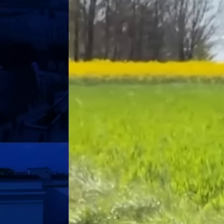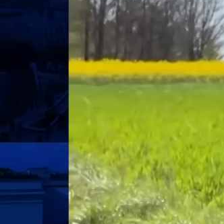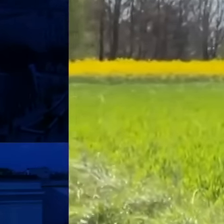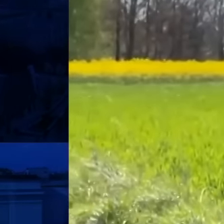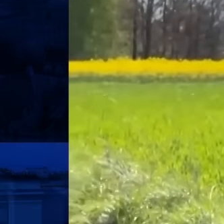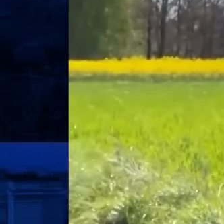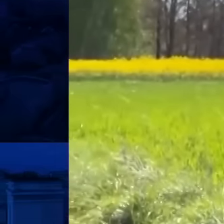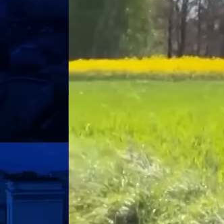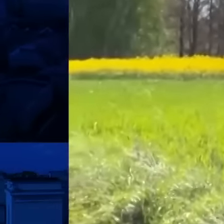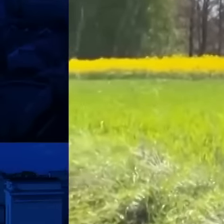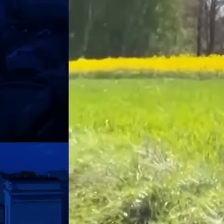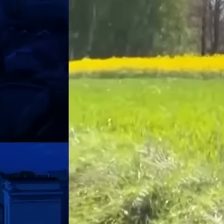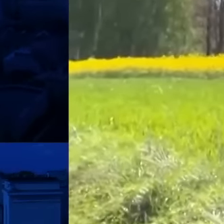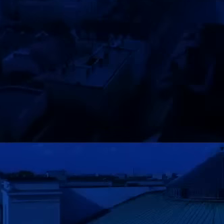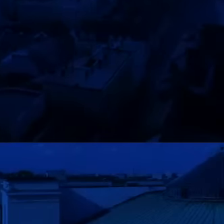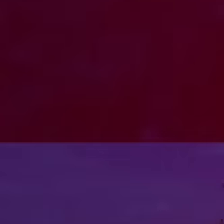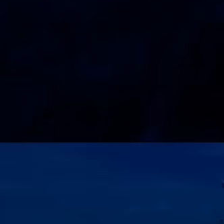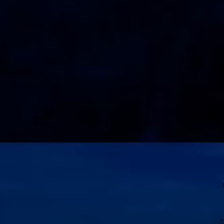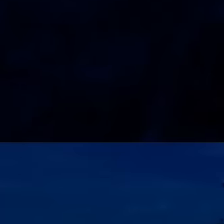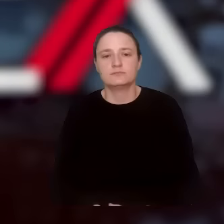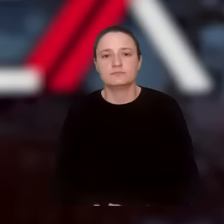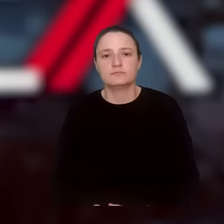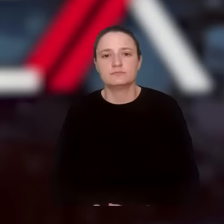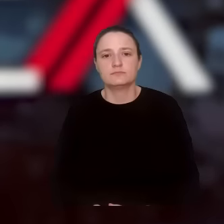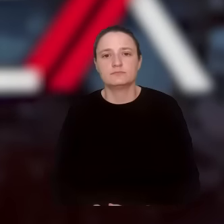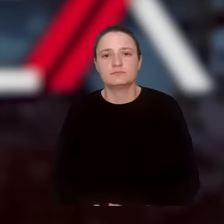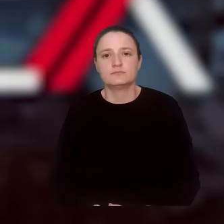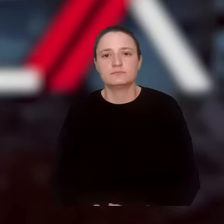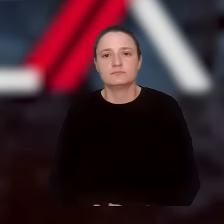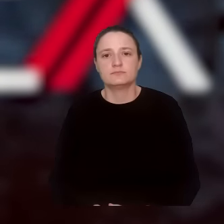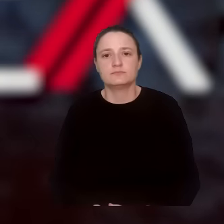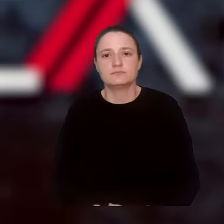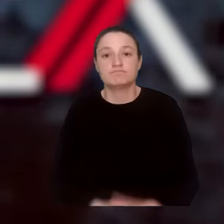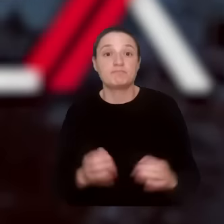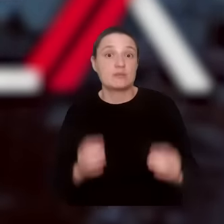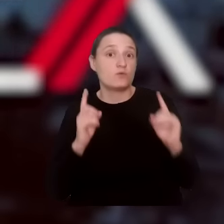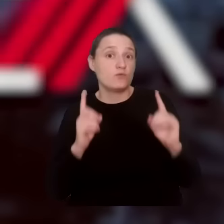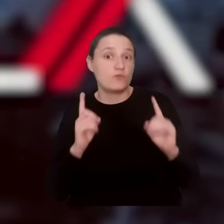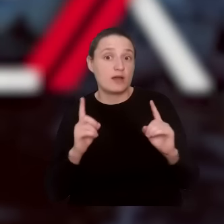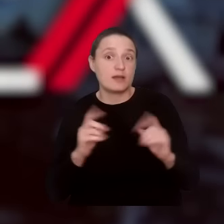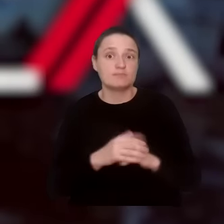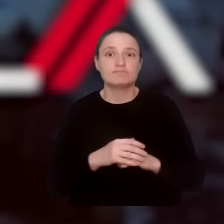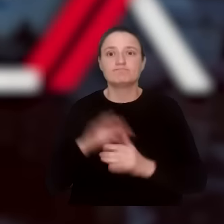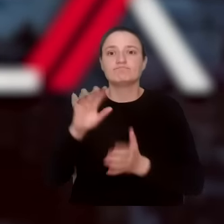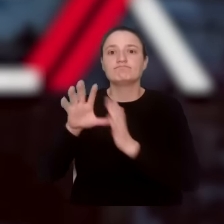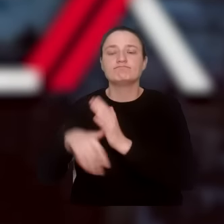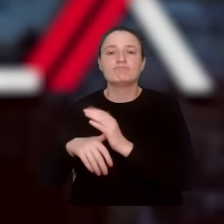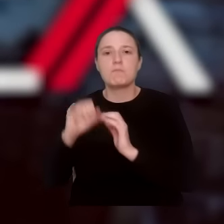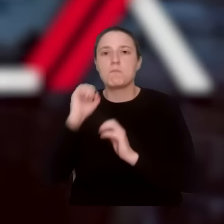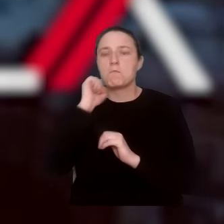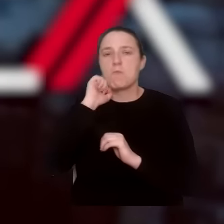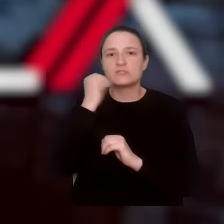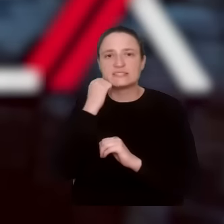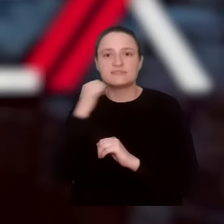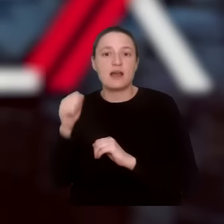ekstraklasie. Stało się. Przeszedł z Sandomierza do Radomia. A teraz uwaga. Moskwa. Panda olbrzymia o wdzięcznym